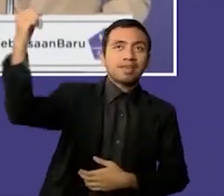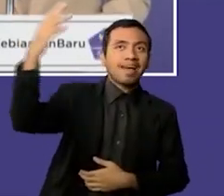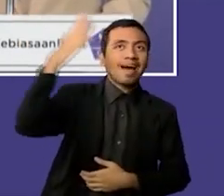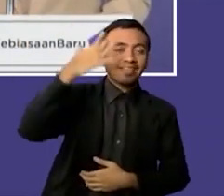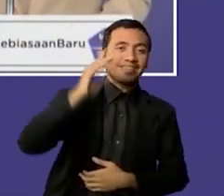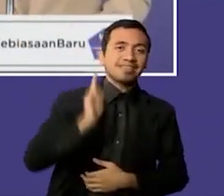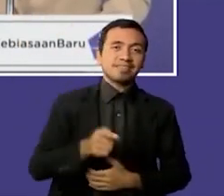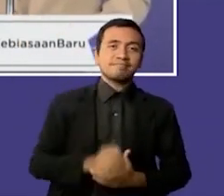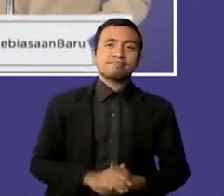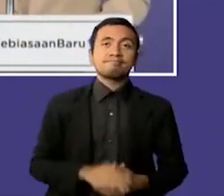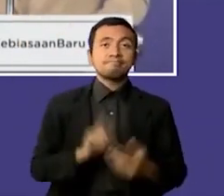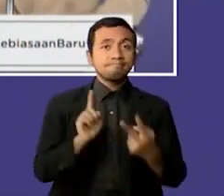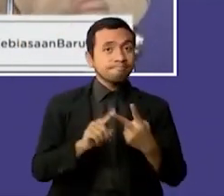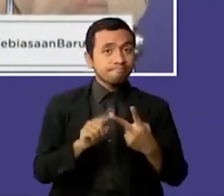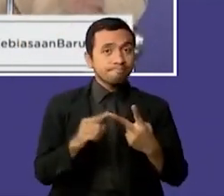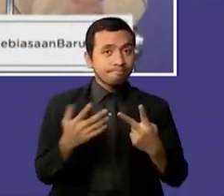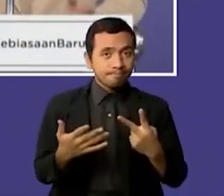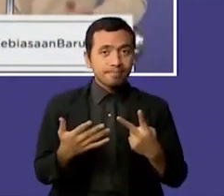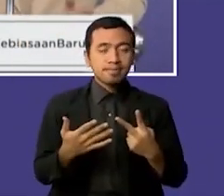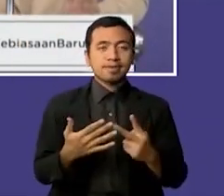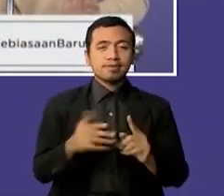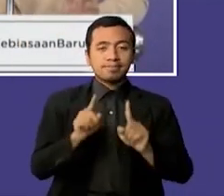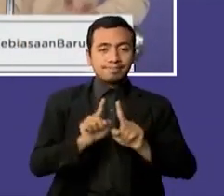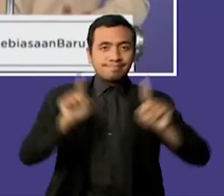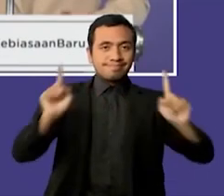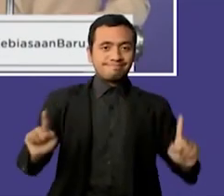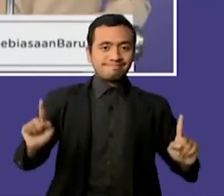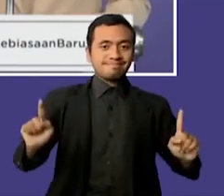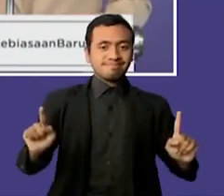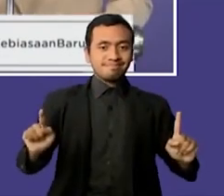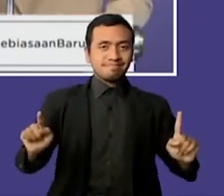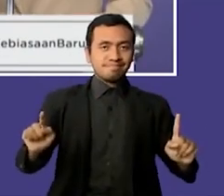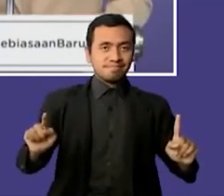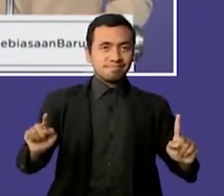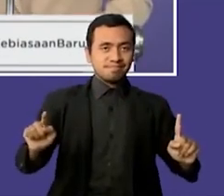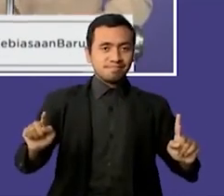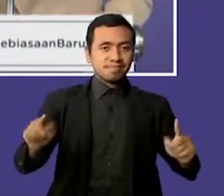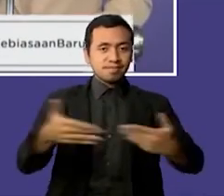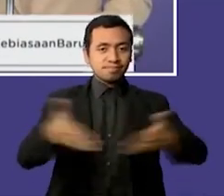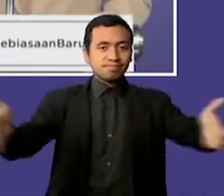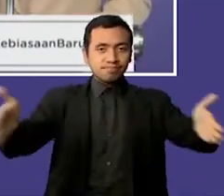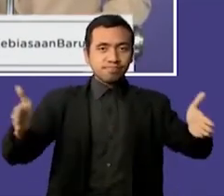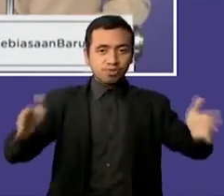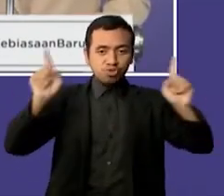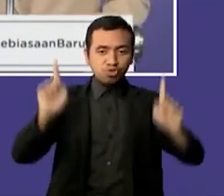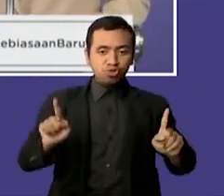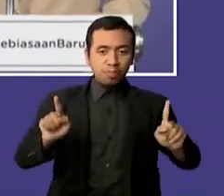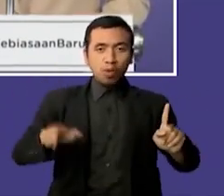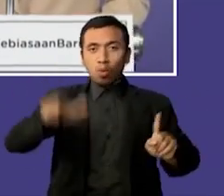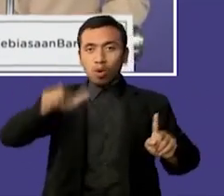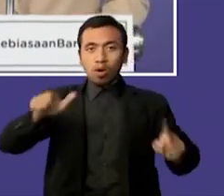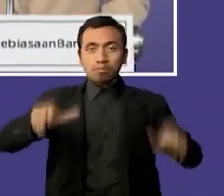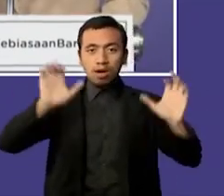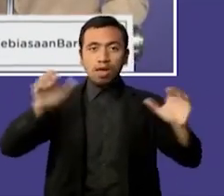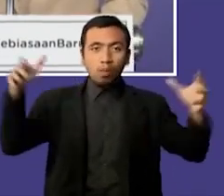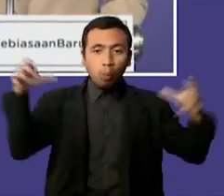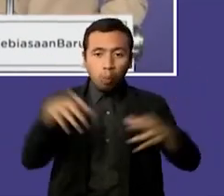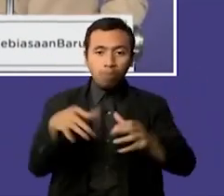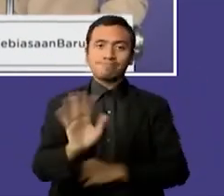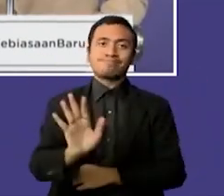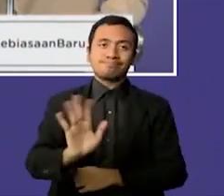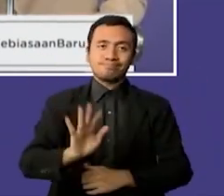kedua pastikan menjaga jarak didalam ruangan dan hindari ruangan yang terlalu banyak orang